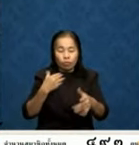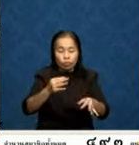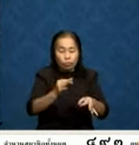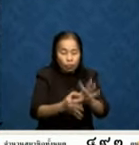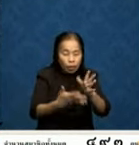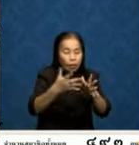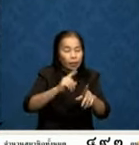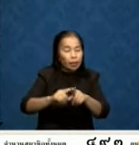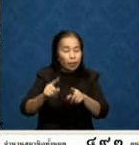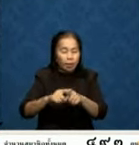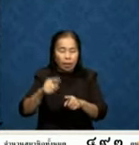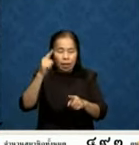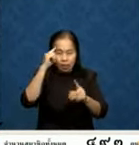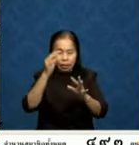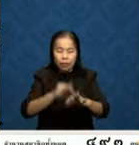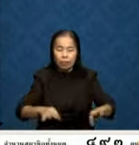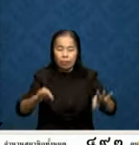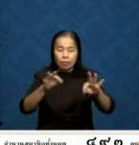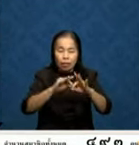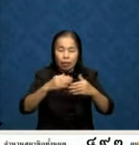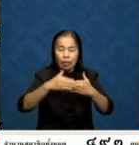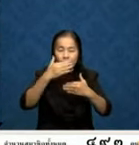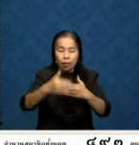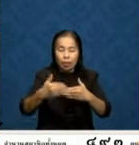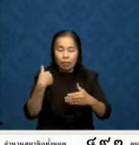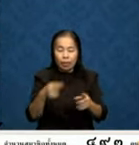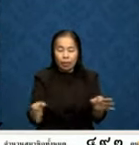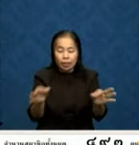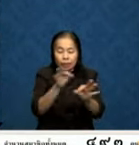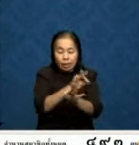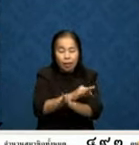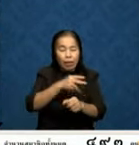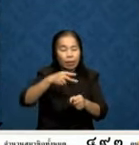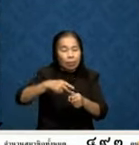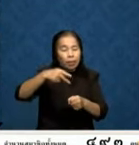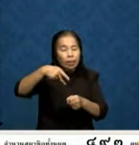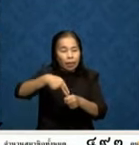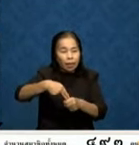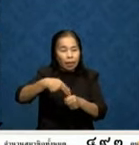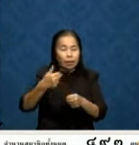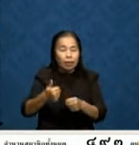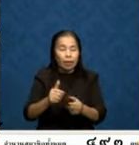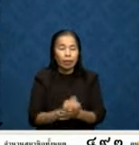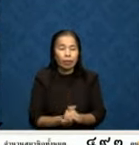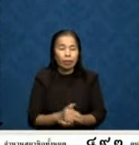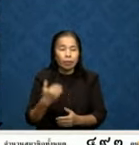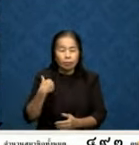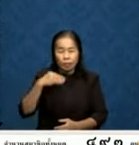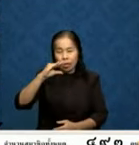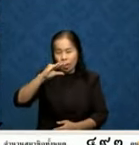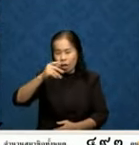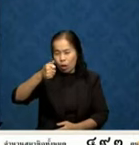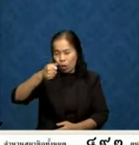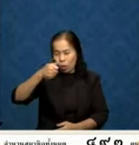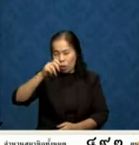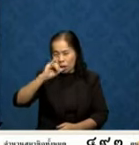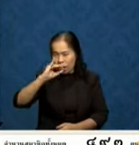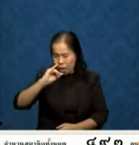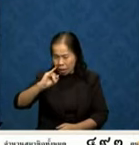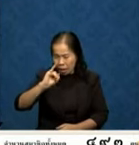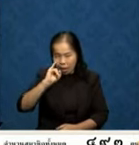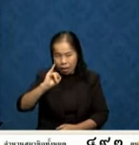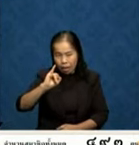ญนะครับในยุคต่อไปนะครับซึ่งอาจจะมาแทนน้ำมันมาแทนก๊าซนะครับแล้วก็ตัวไฮโดรเจนเนี่ยก็จะผลิตพลังงาน